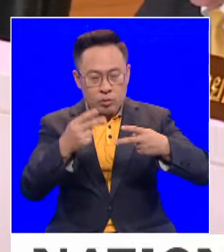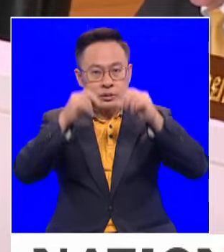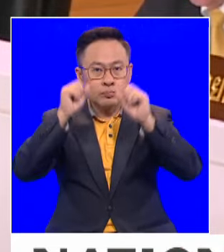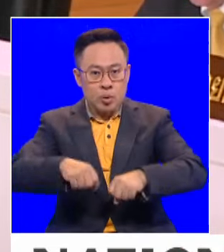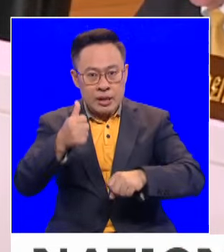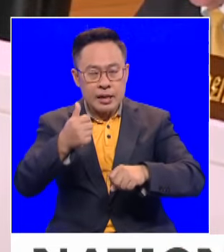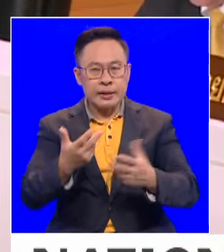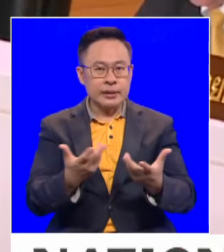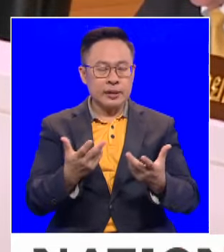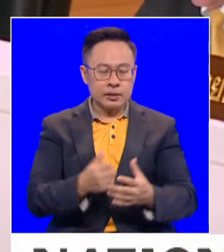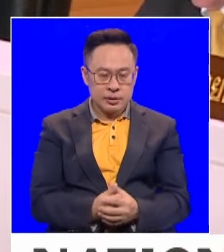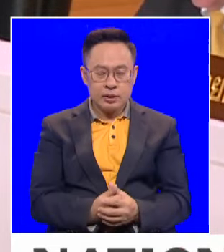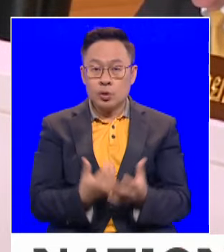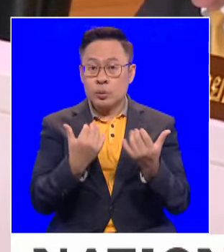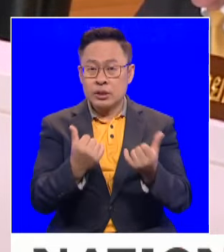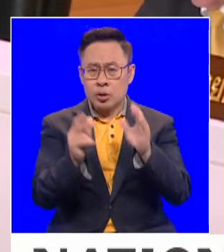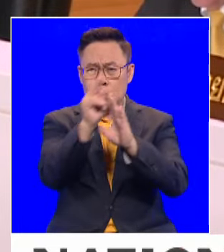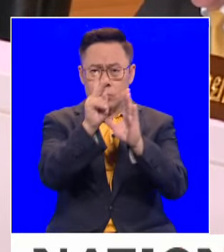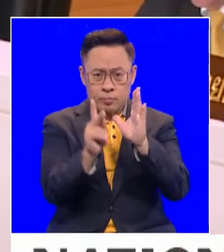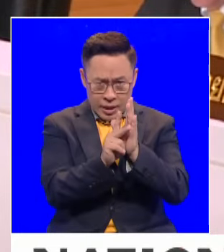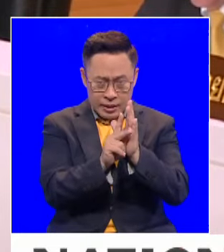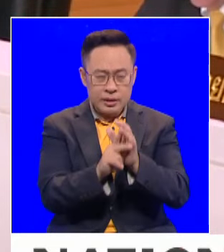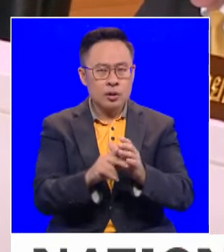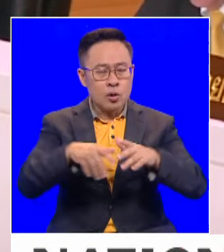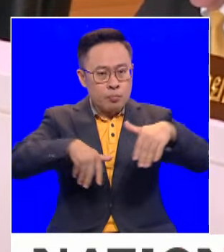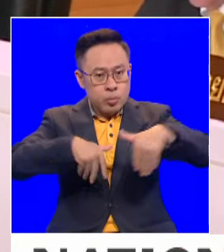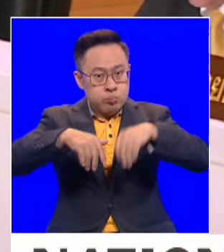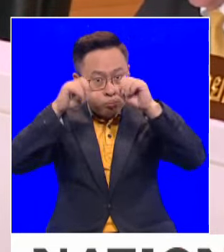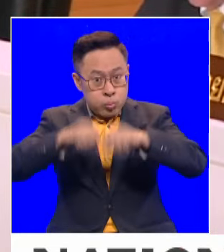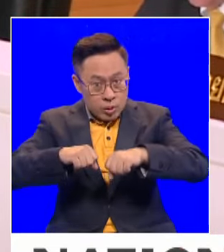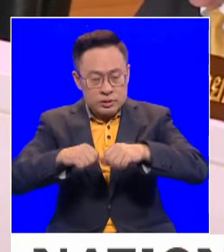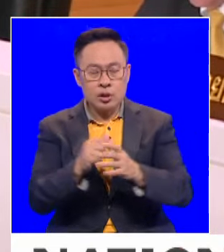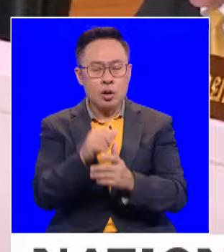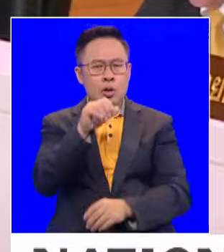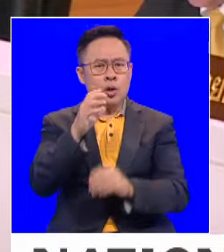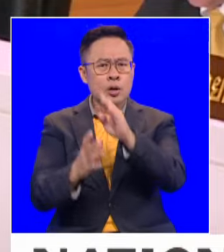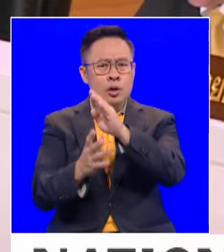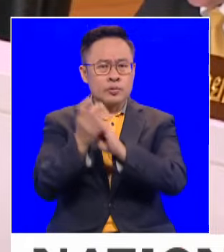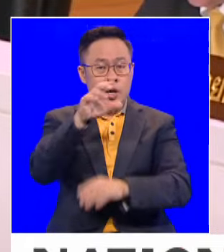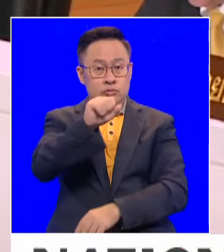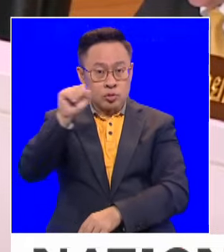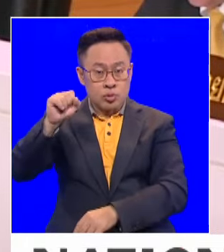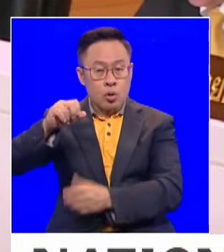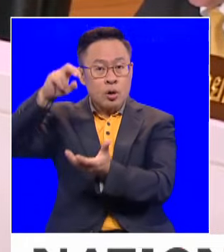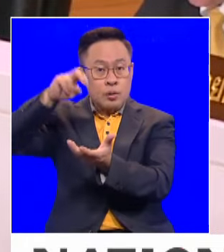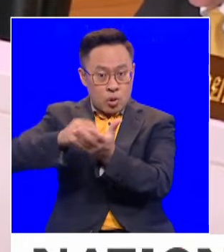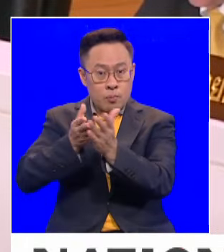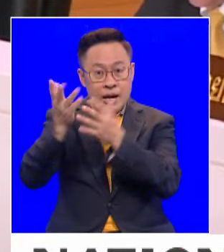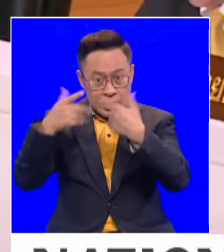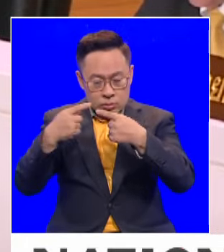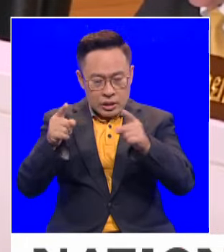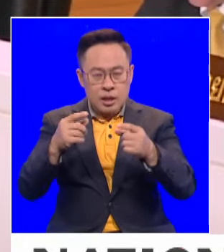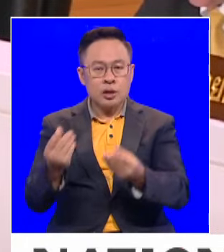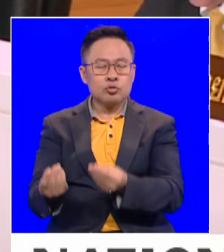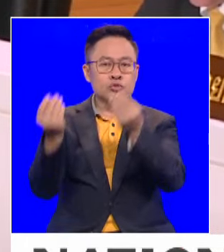เสียงประชามติคือสวเนี่ยรับหลักการมาจากสสแล้วแล้วกรรมาธิการวิสามัญเขาก็พิจารณาเสร็จทีนี้ก็มีการ